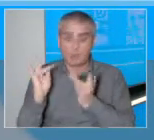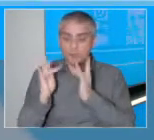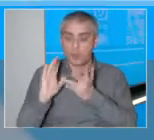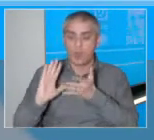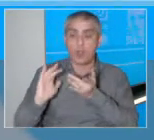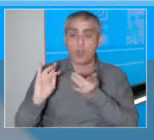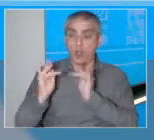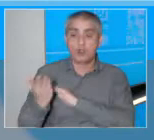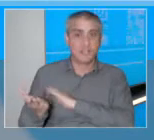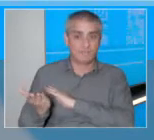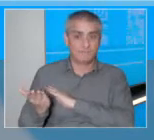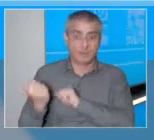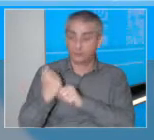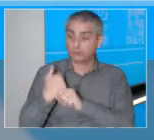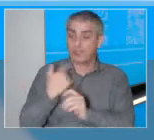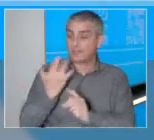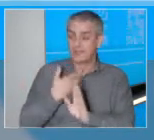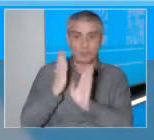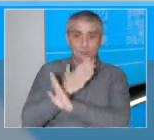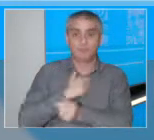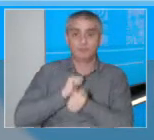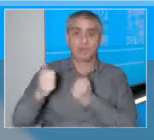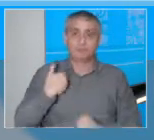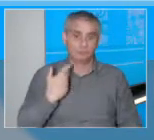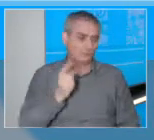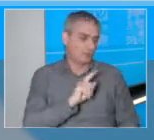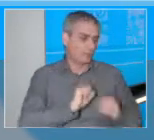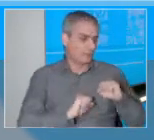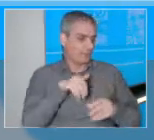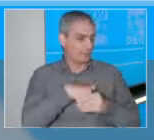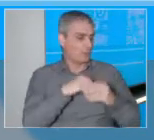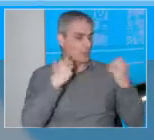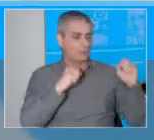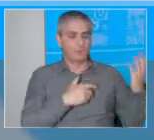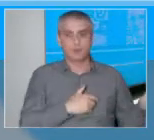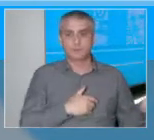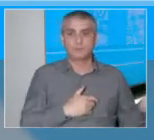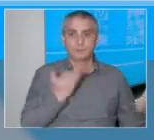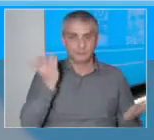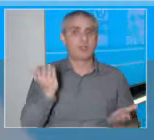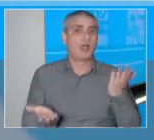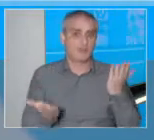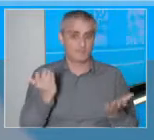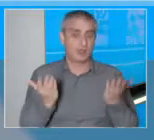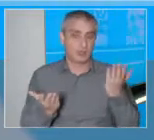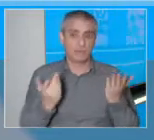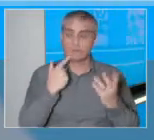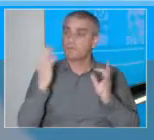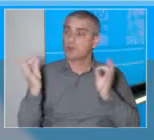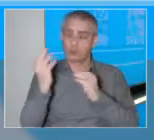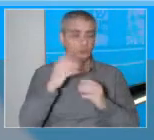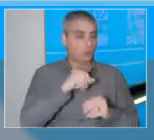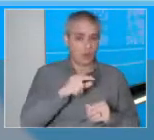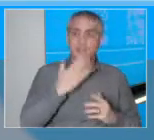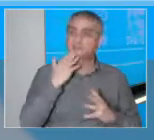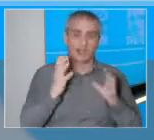אויב שמפעיל נגדנו טרור ומבקש להשמיד אותנו, לבין איך שאתה מתנהל בתוך מערכת דמוקרטית. יסוד ההבדלה, נכון? המבדיל בין קודש לחול, בין אור לחושך,